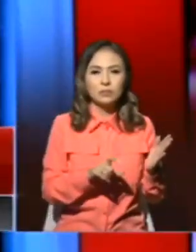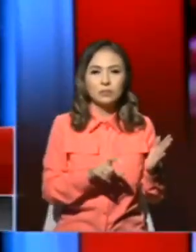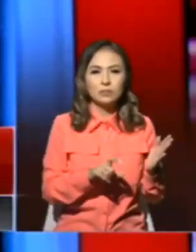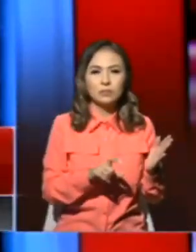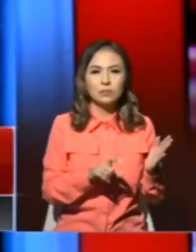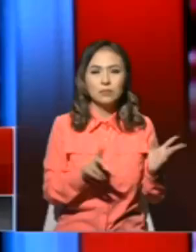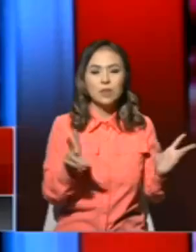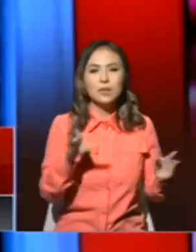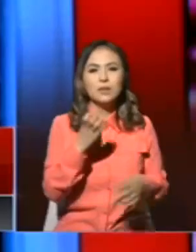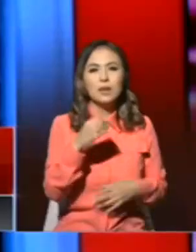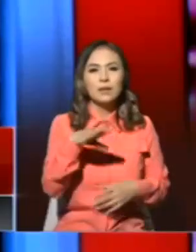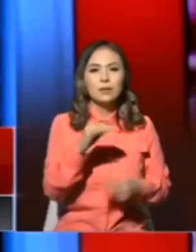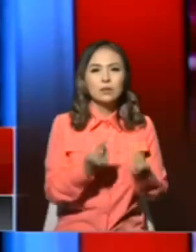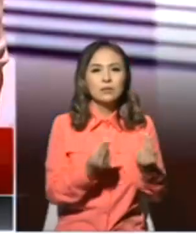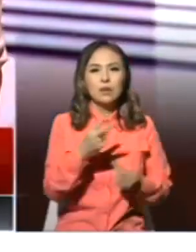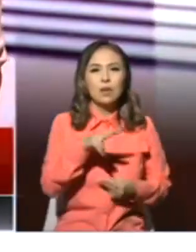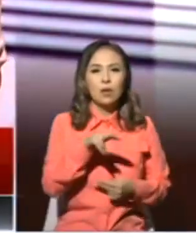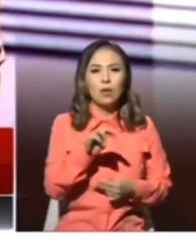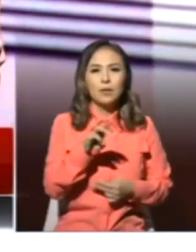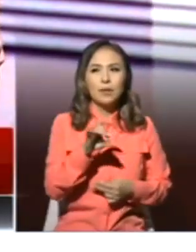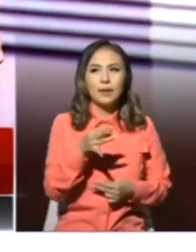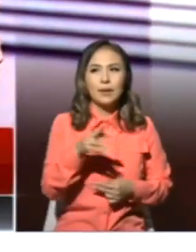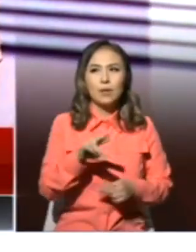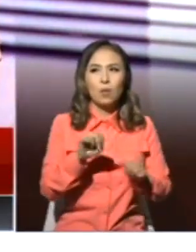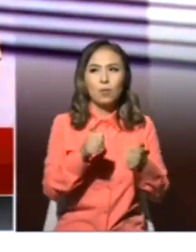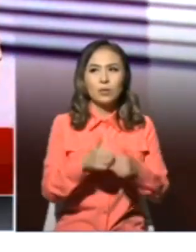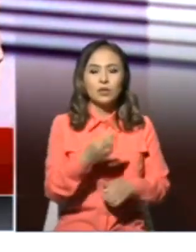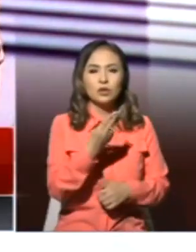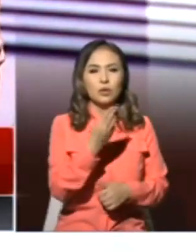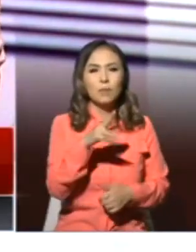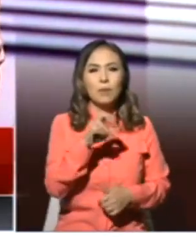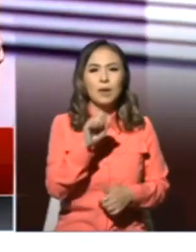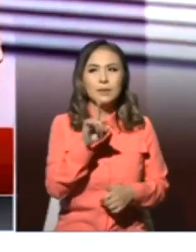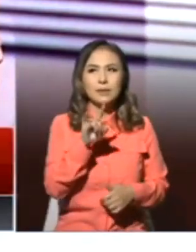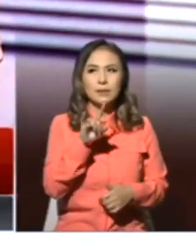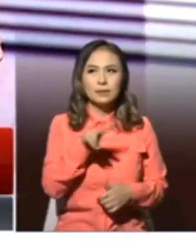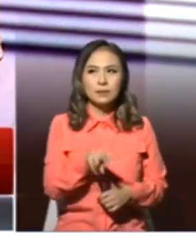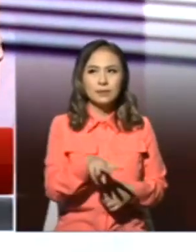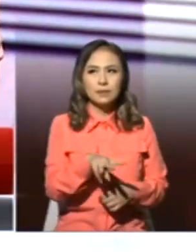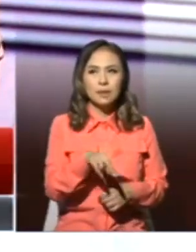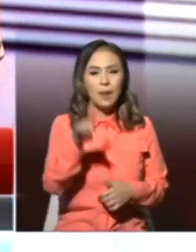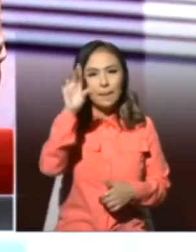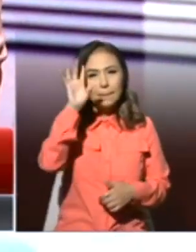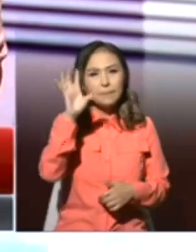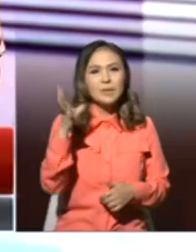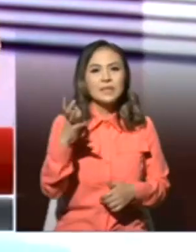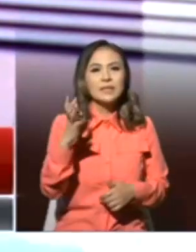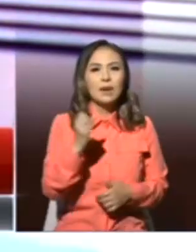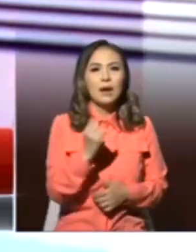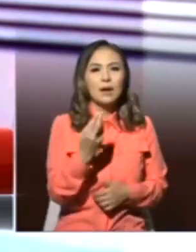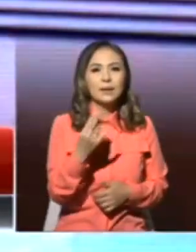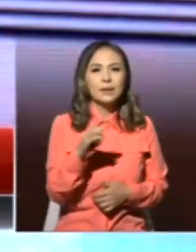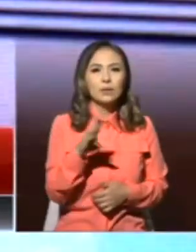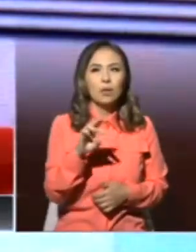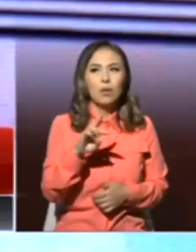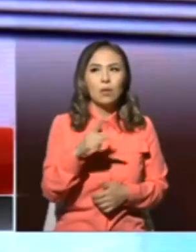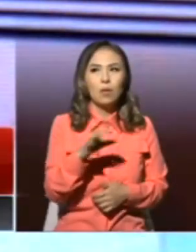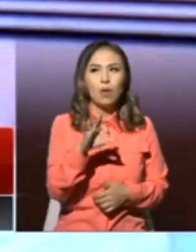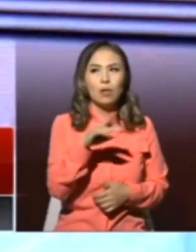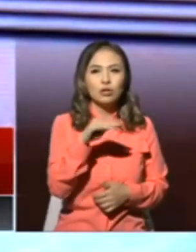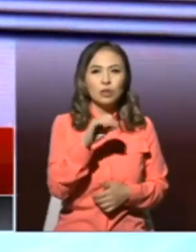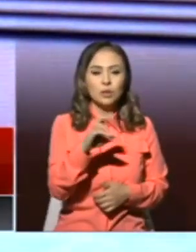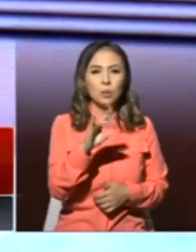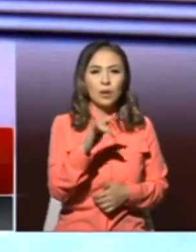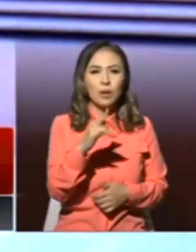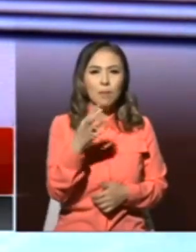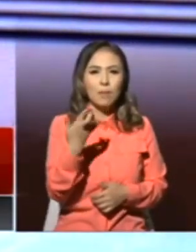Сәтті жұлдыз ұлттық лотереясының ресми өкілі Шынболат Пазыл. Психолог, аддиктолог Олжас